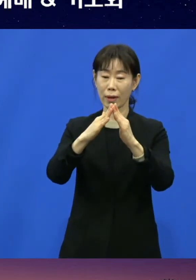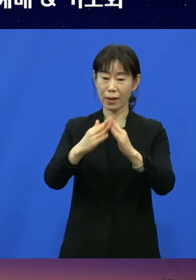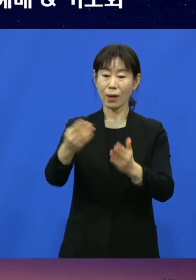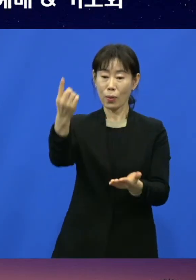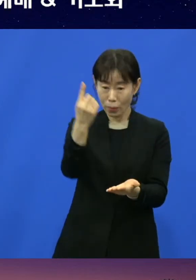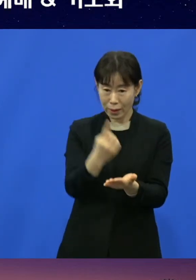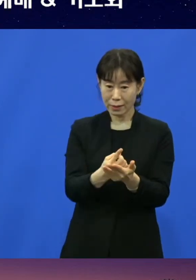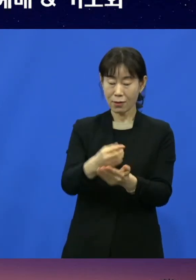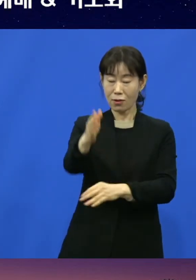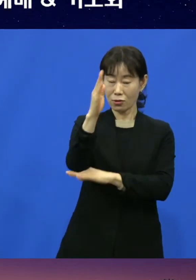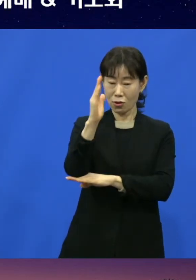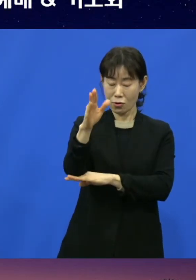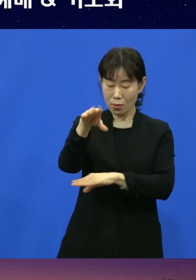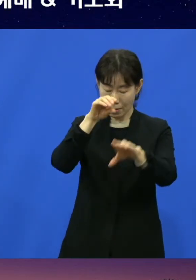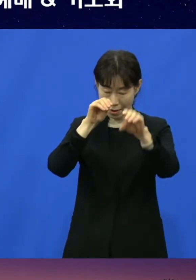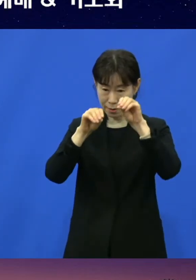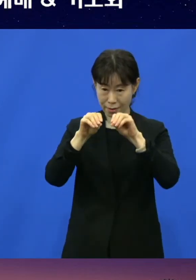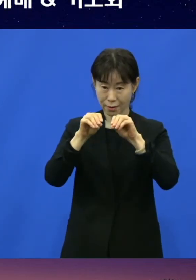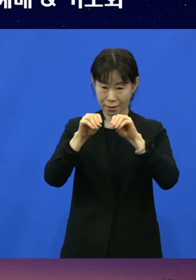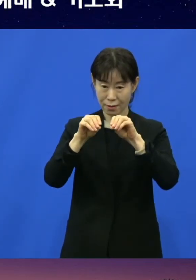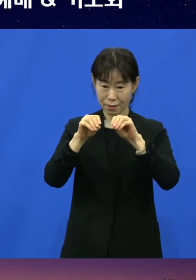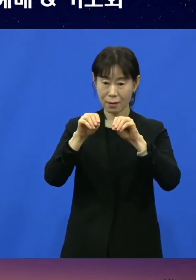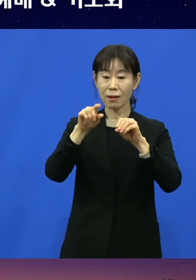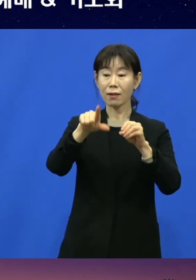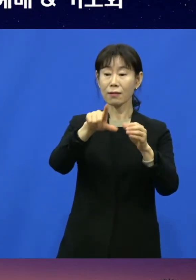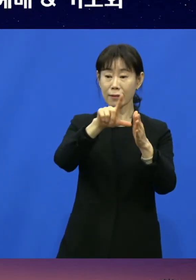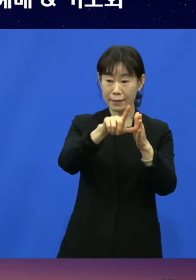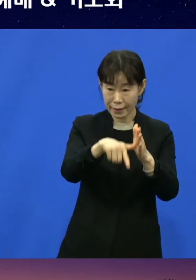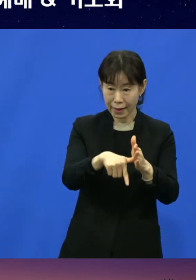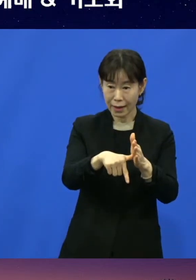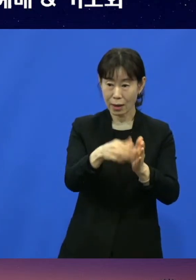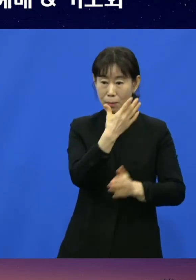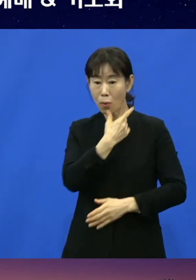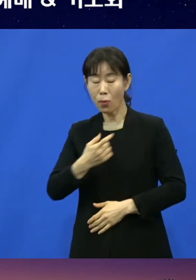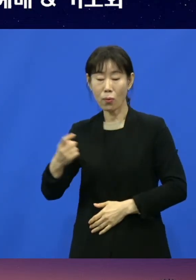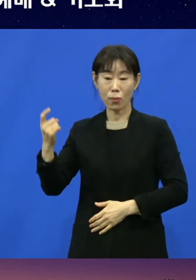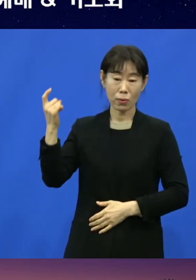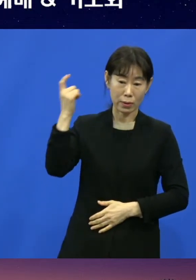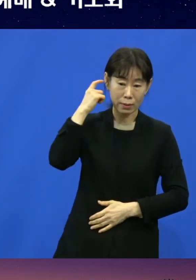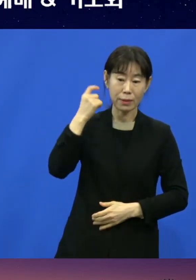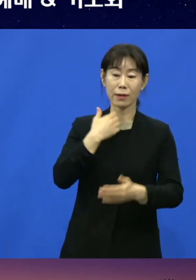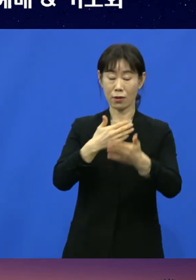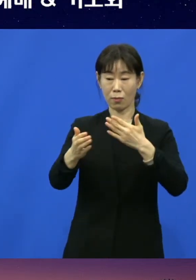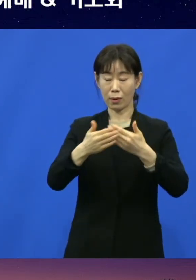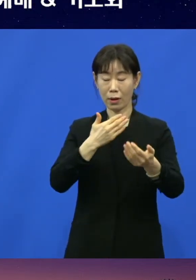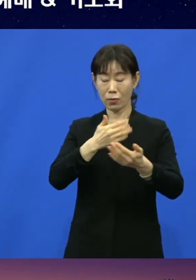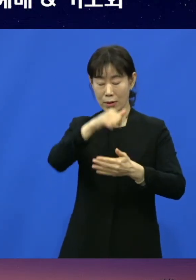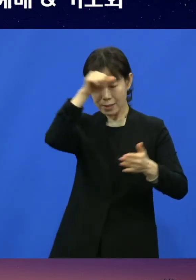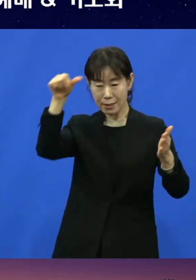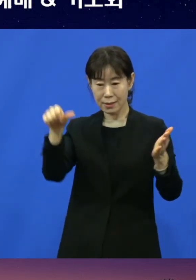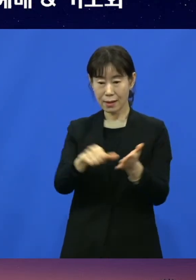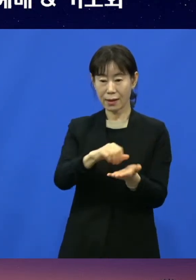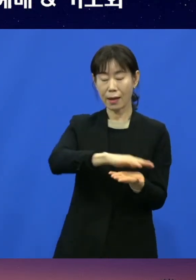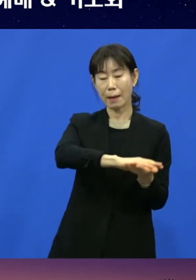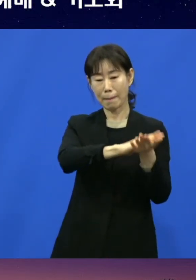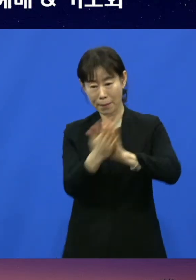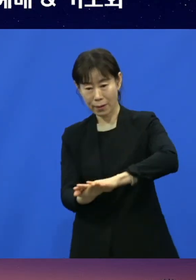만나고 복음의 광채를 보고 자신의 인생이 완전히 바뀌신 분들이